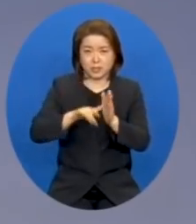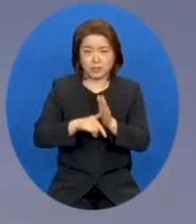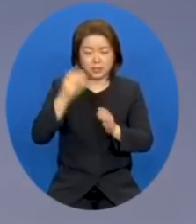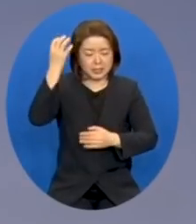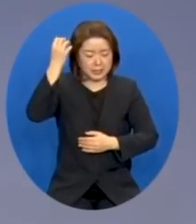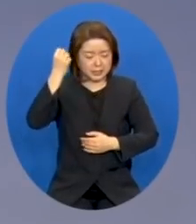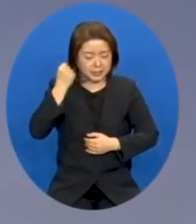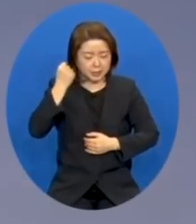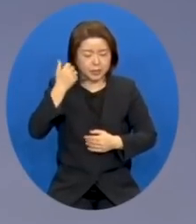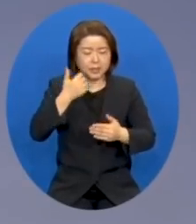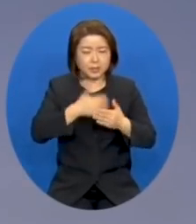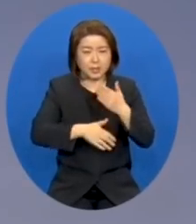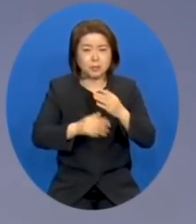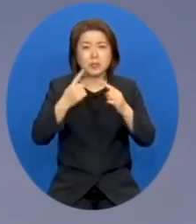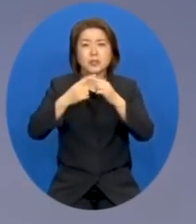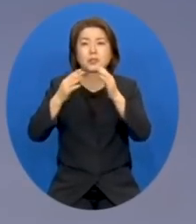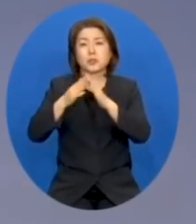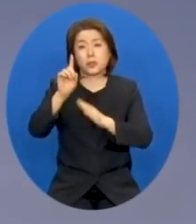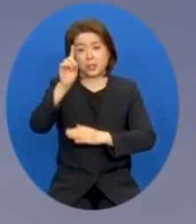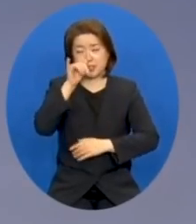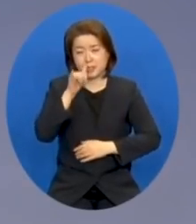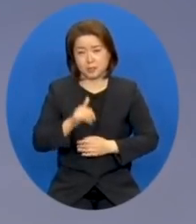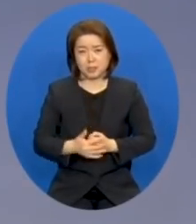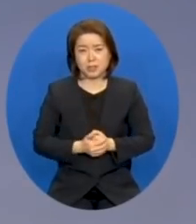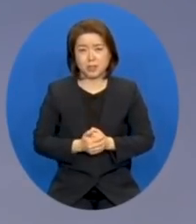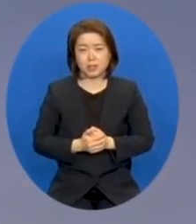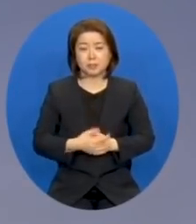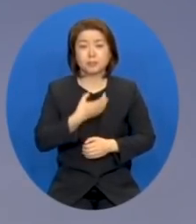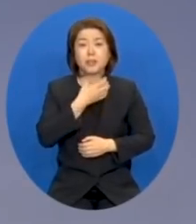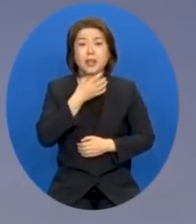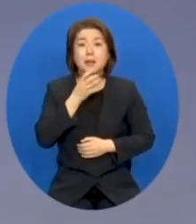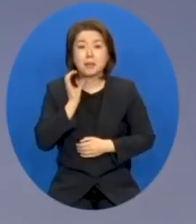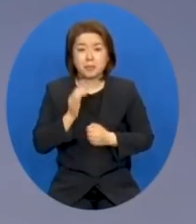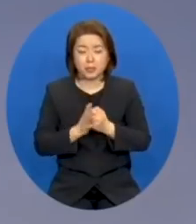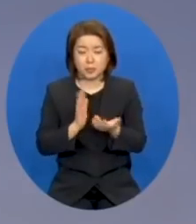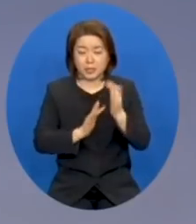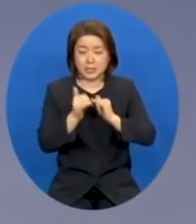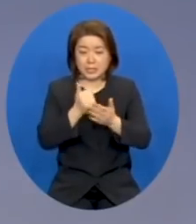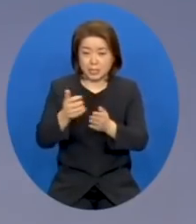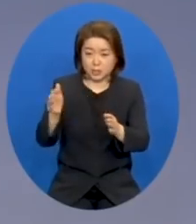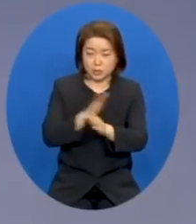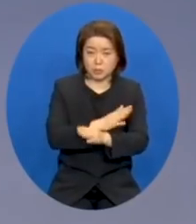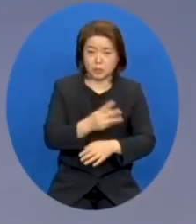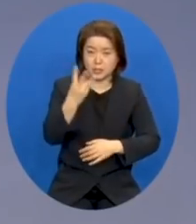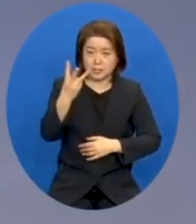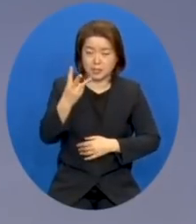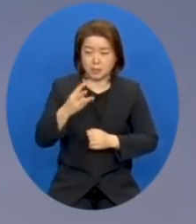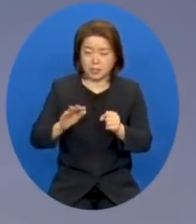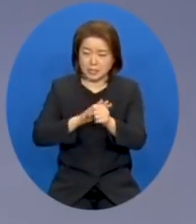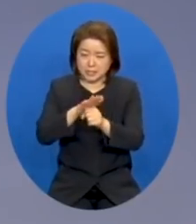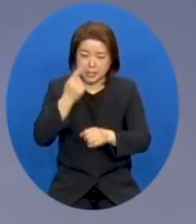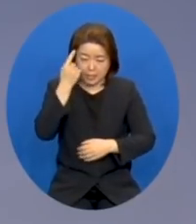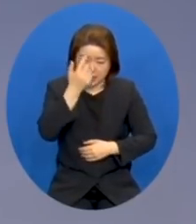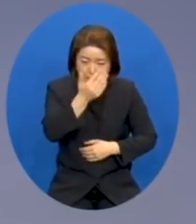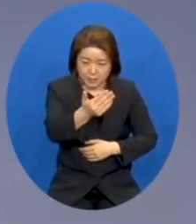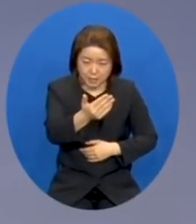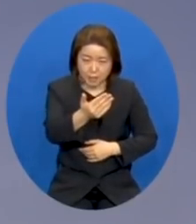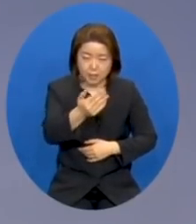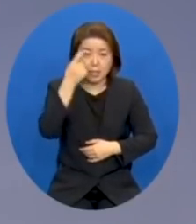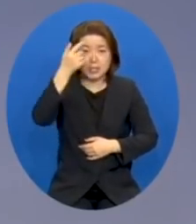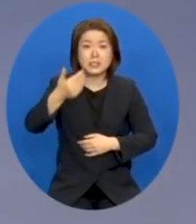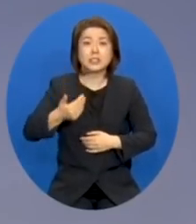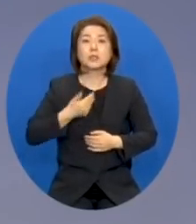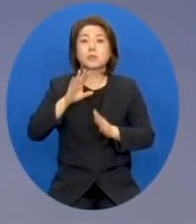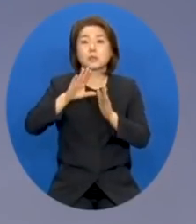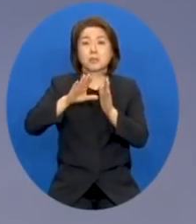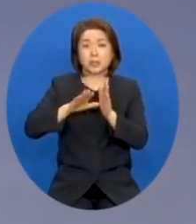그런 교회가 있었는데 베드로가 예수님으로부터 3번 사랑하느냐 하는 질문을